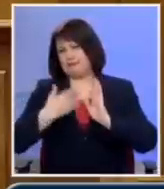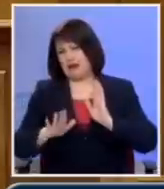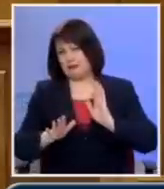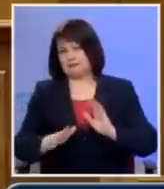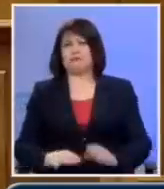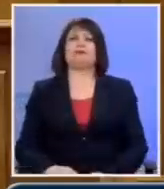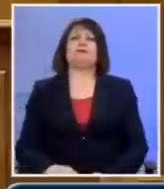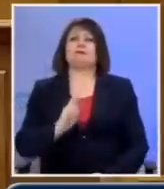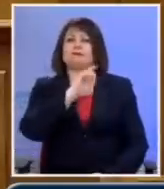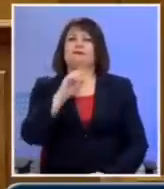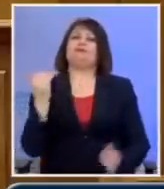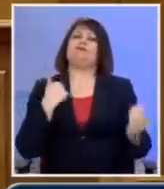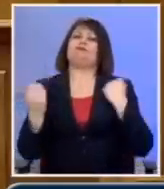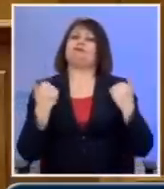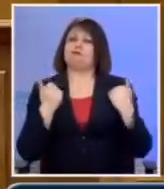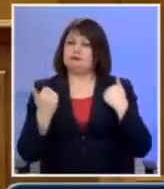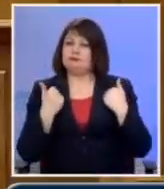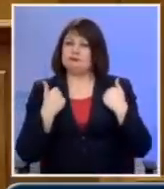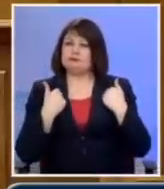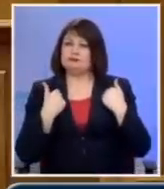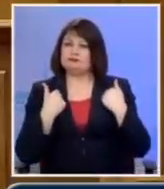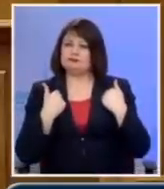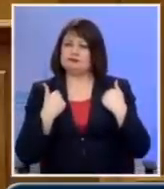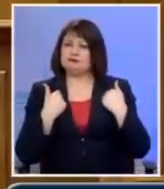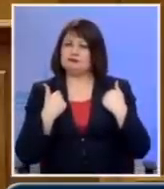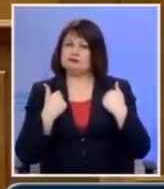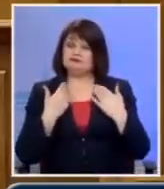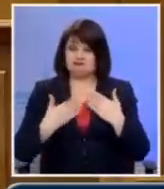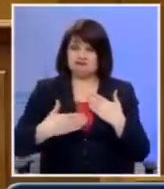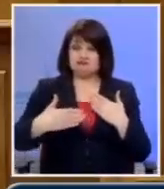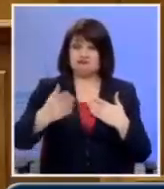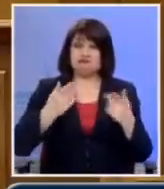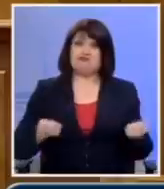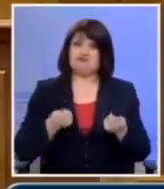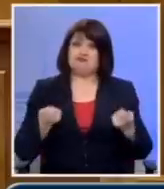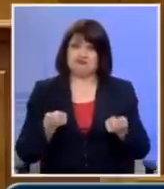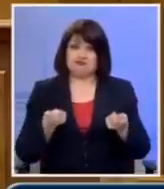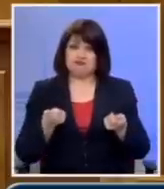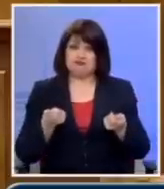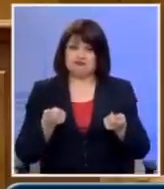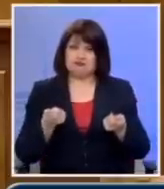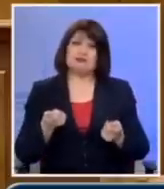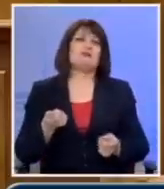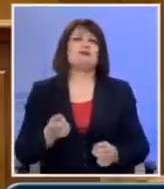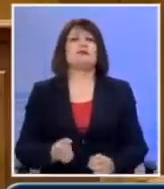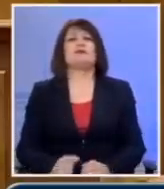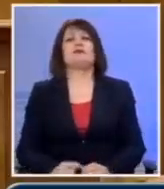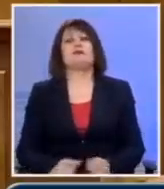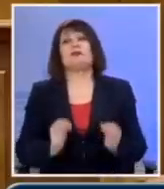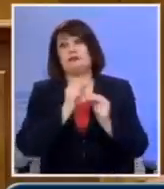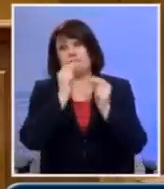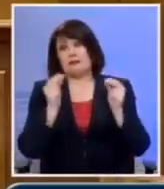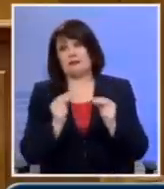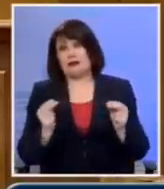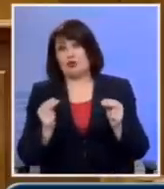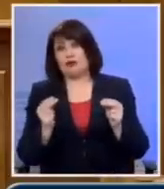και ερωτήματα που σχετίζονται με ό,τι ακολούθησε το πρώτο μνημόνιο. Τα αποτελέσματα αυτών